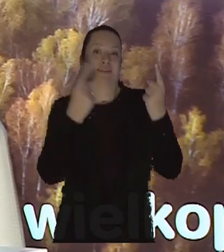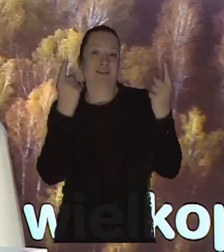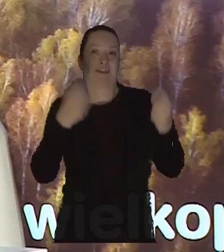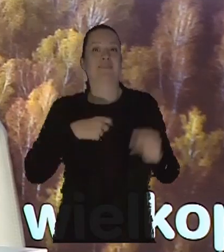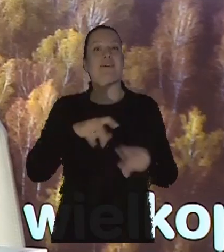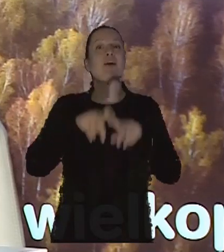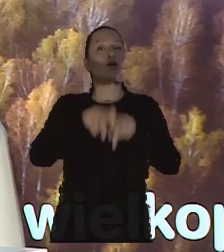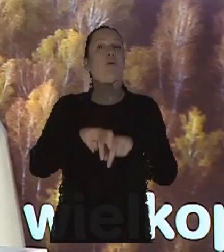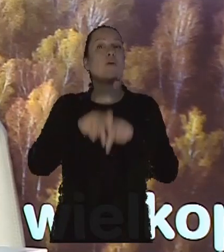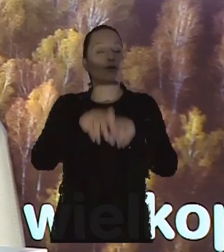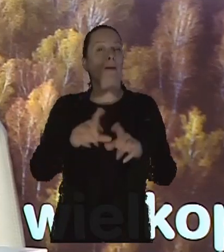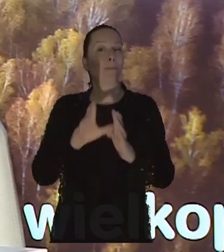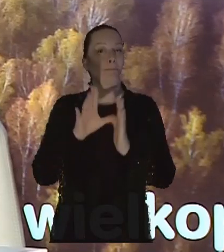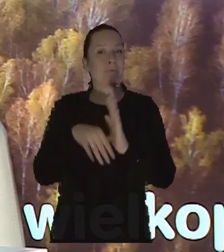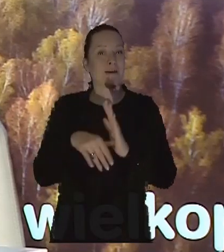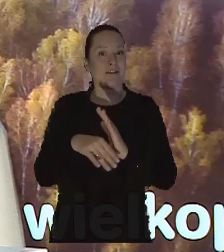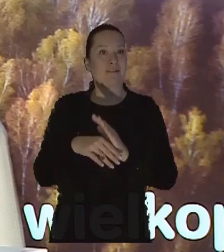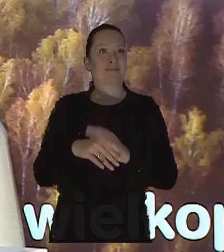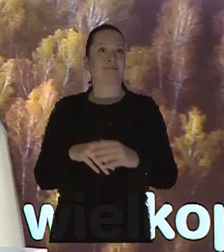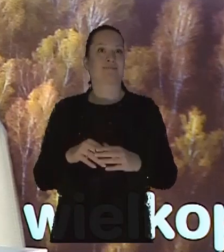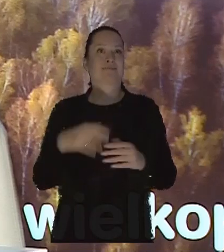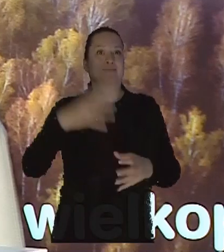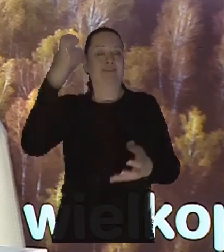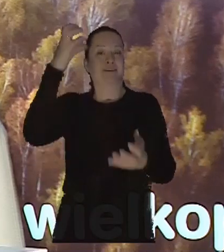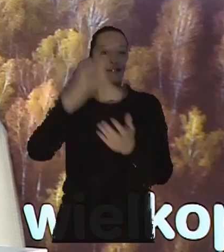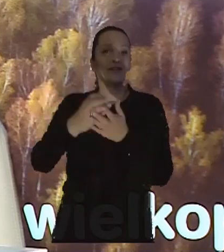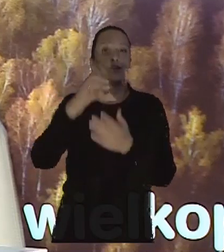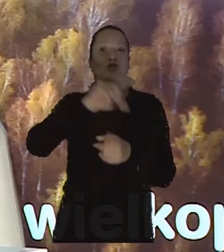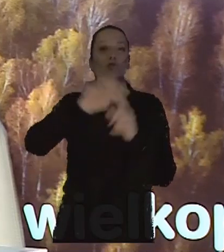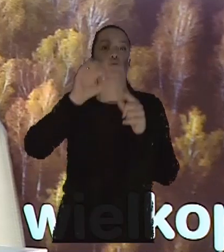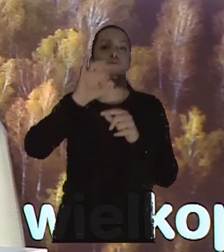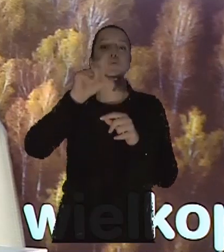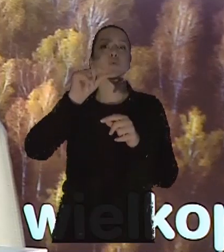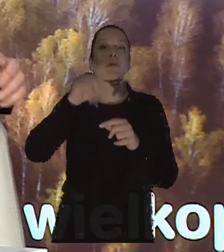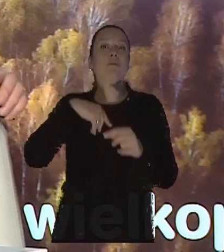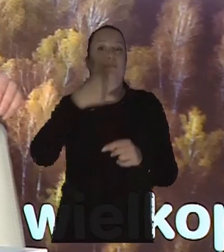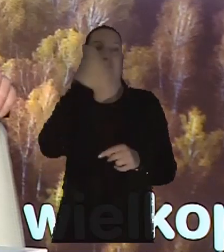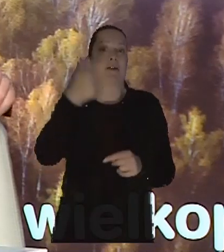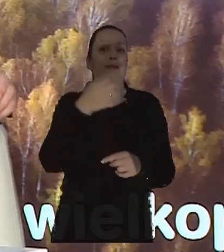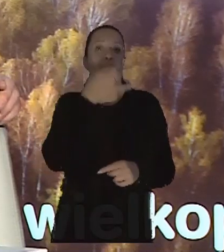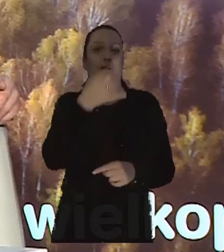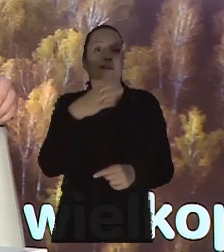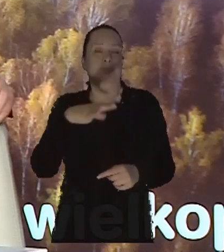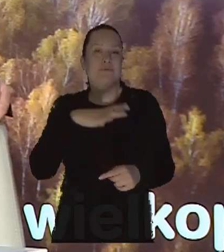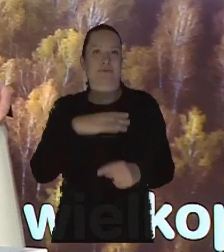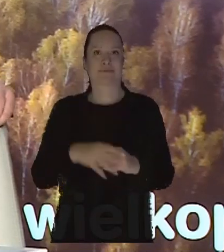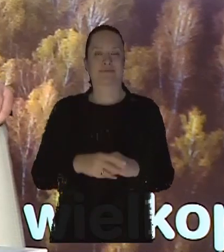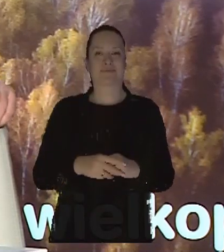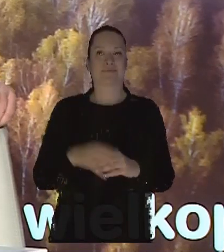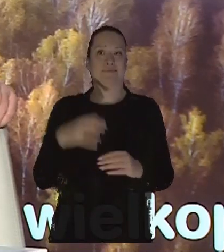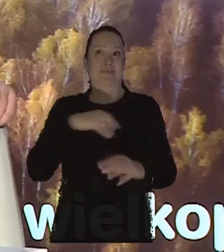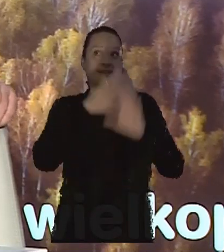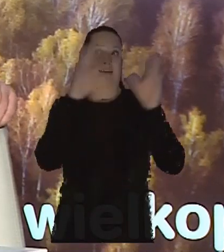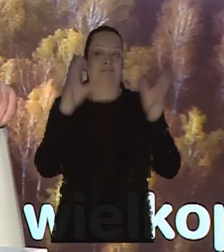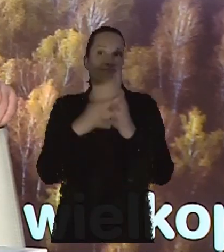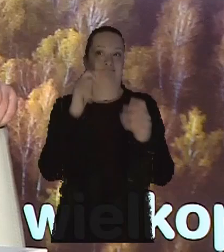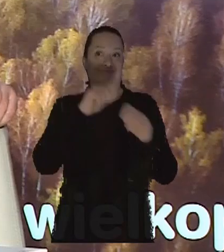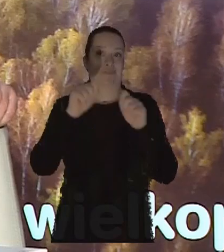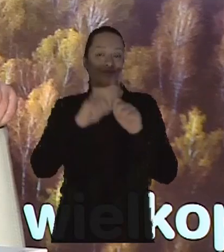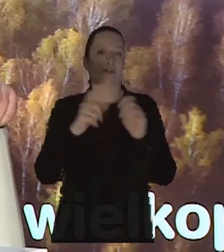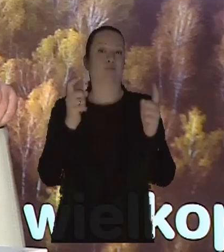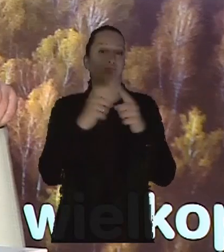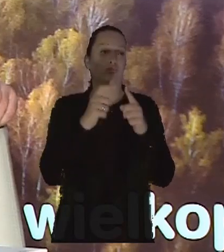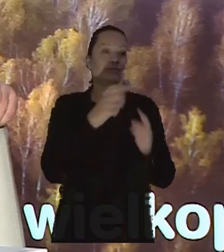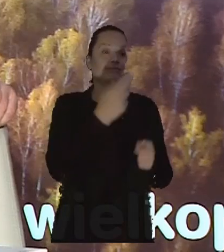i słup drogowy z pierwszego pytania. No dobrze, no to pierwsze podsumowanie. Na